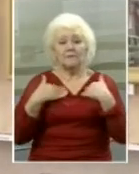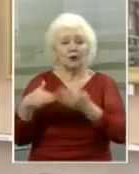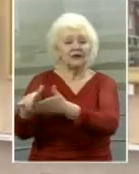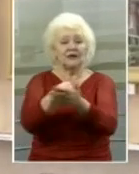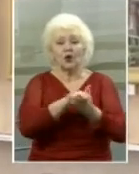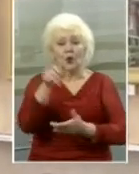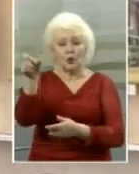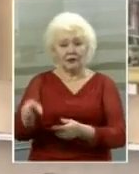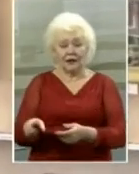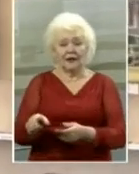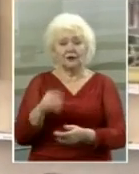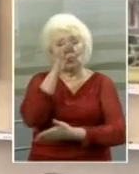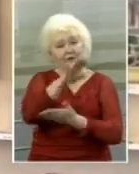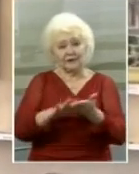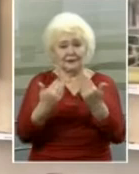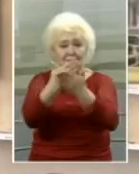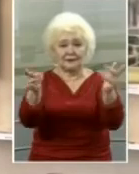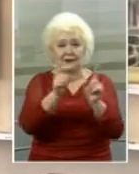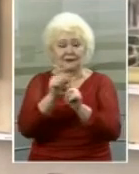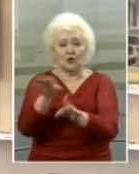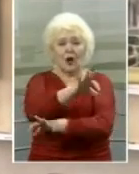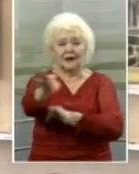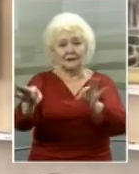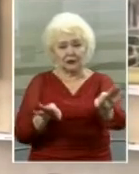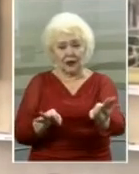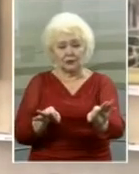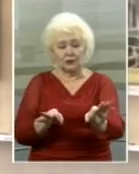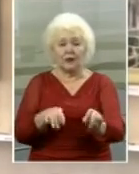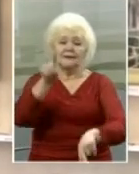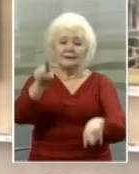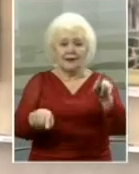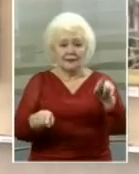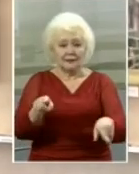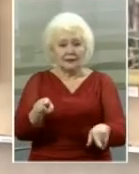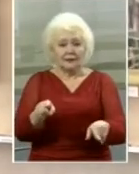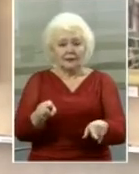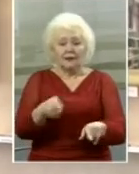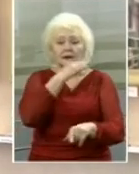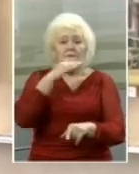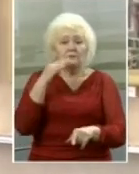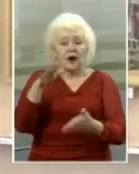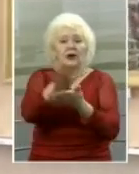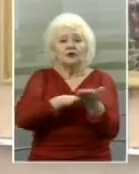колеги, вибачаю за це слово, архітектори, деякі багато